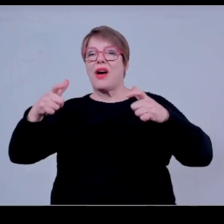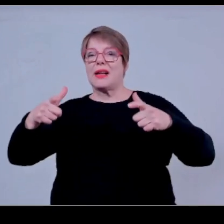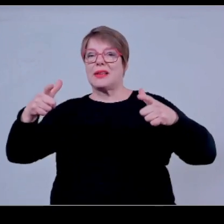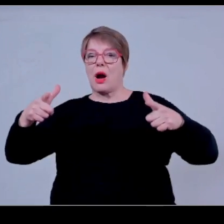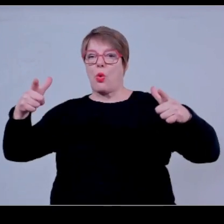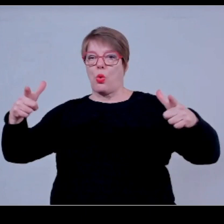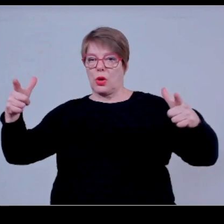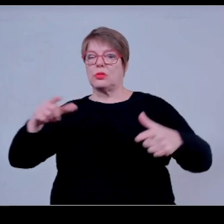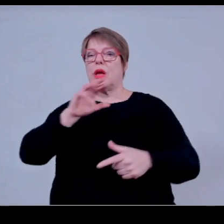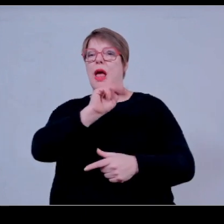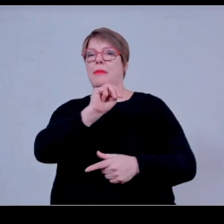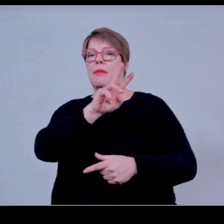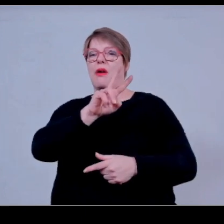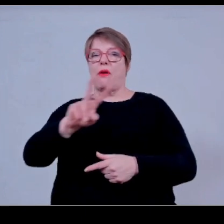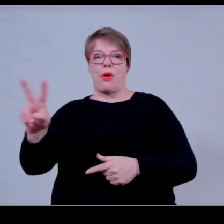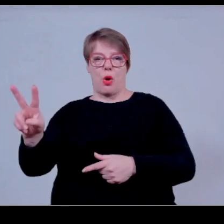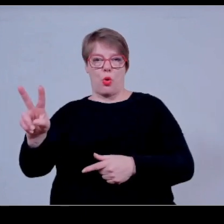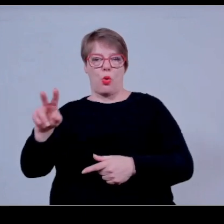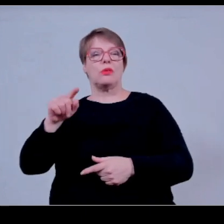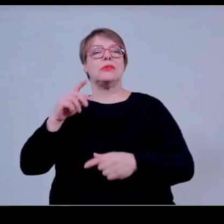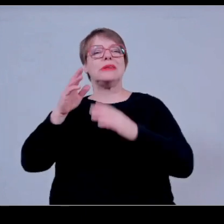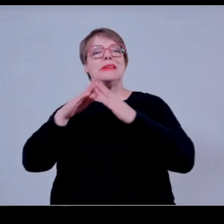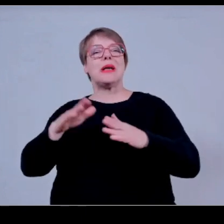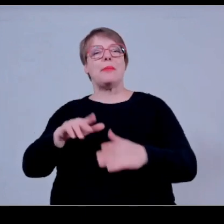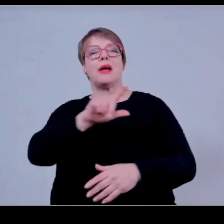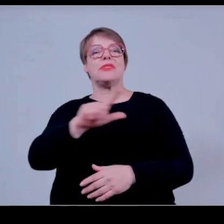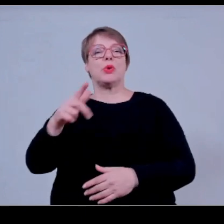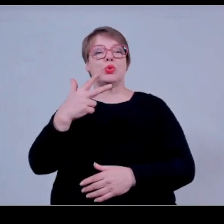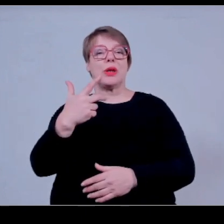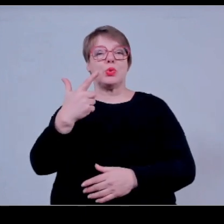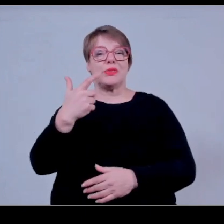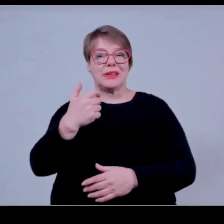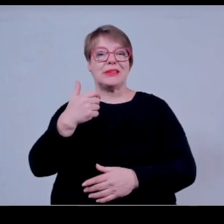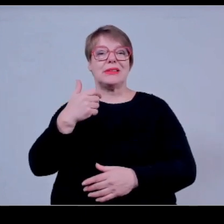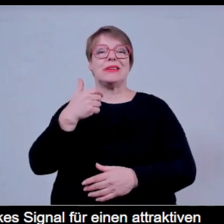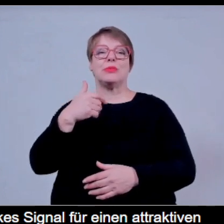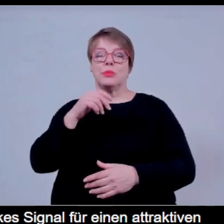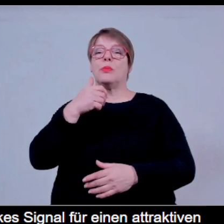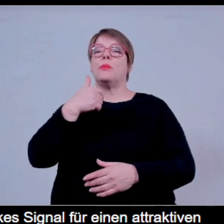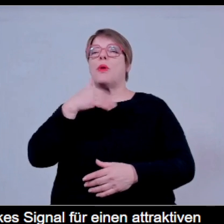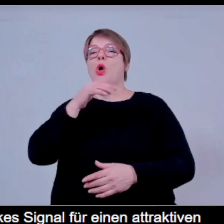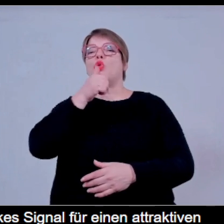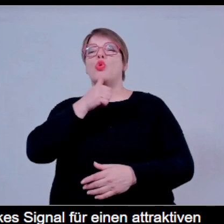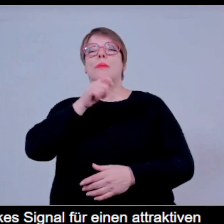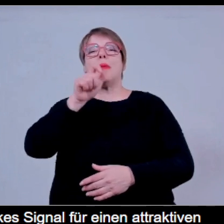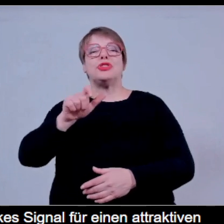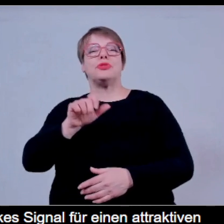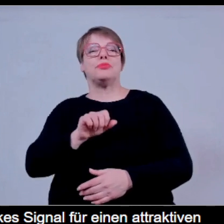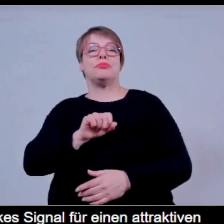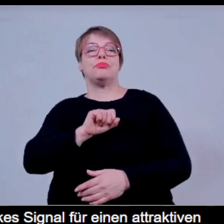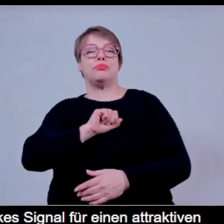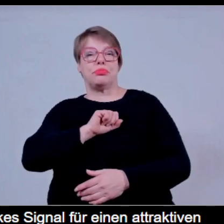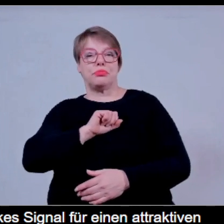Schülerinnen und Schülern, die hier in Genuss kommen. Also auch da gilt das gleiche Angebot, der Freistaat Bayern zwei Drittel der Mindereinnahmen